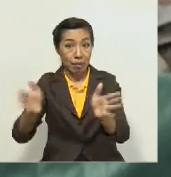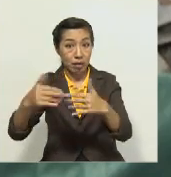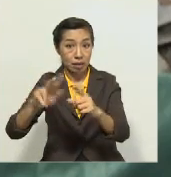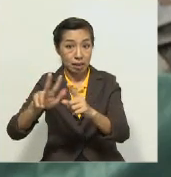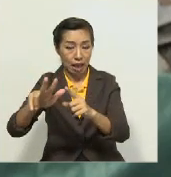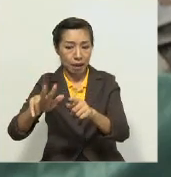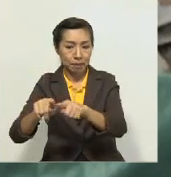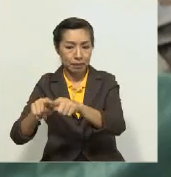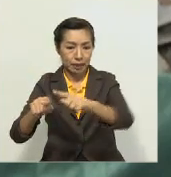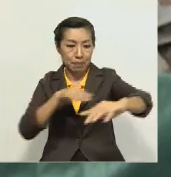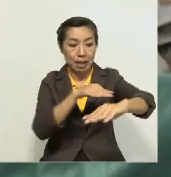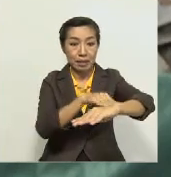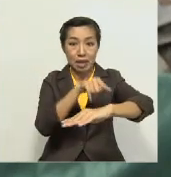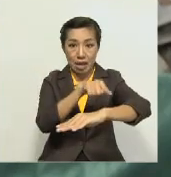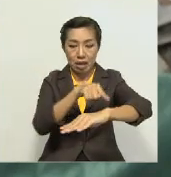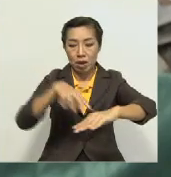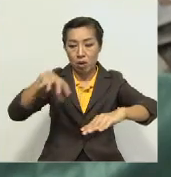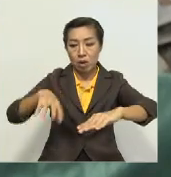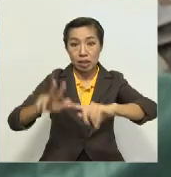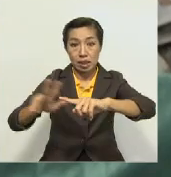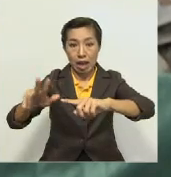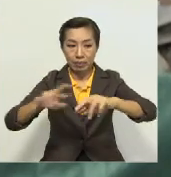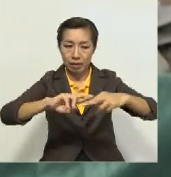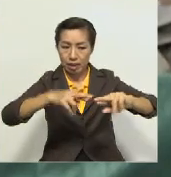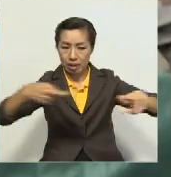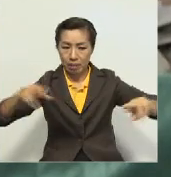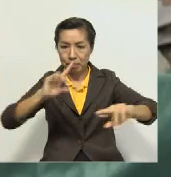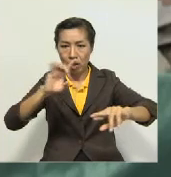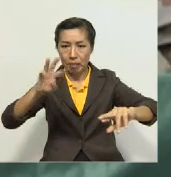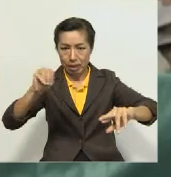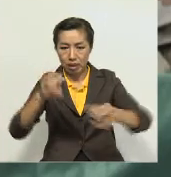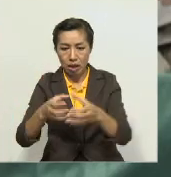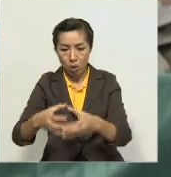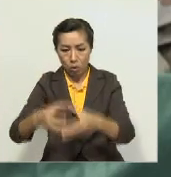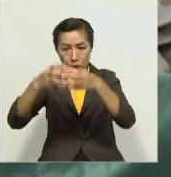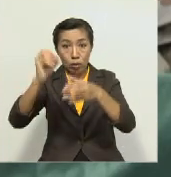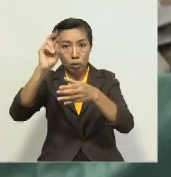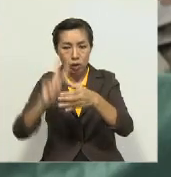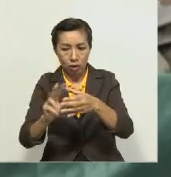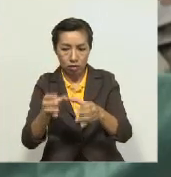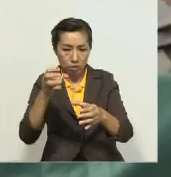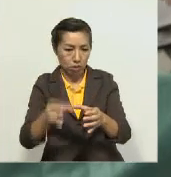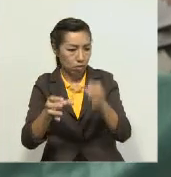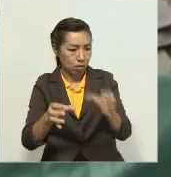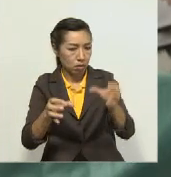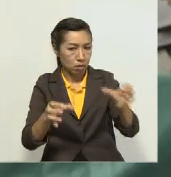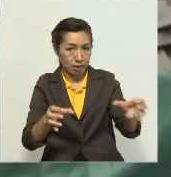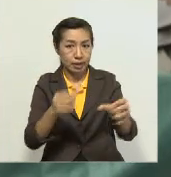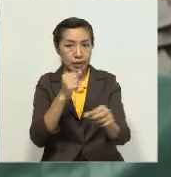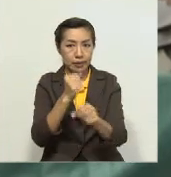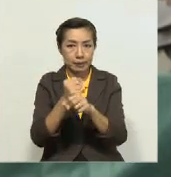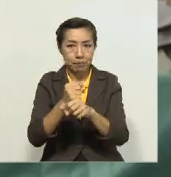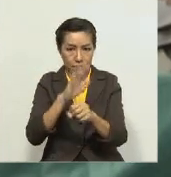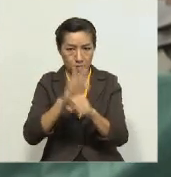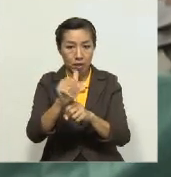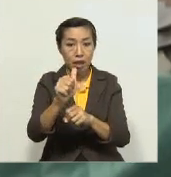รงสำแยกใหชดเจนเพื่อให้มีออกซิยนลเพีงพอในการนำนันการแล้วก็ท